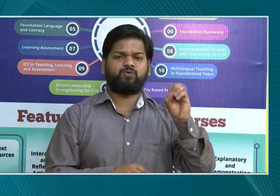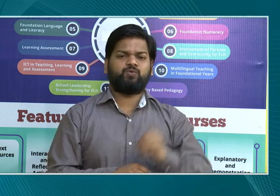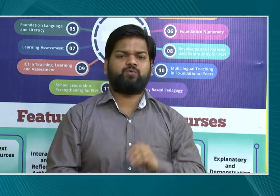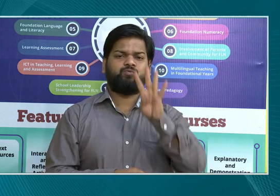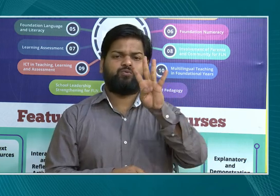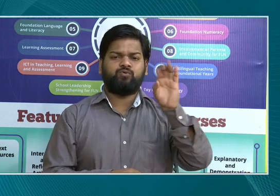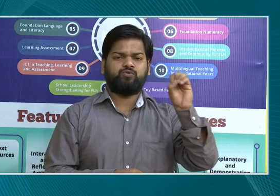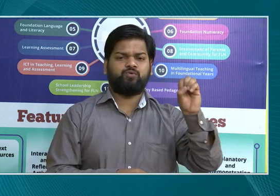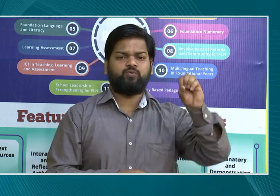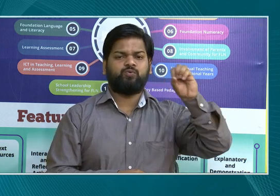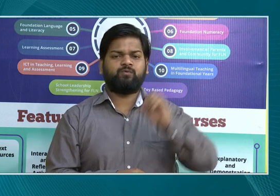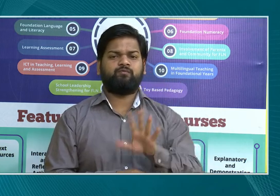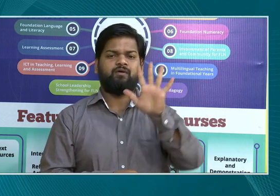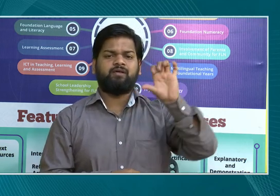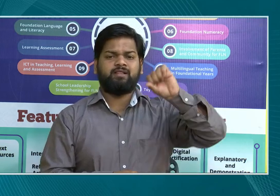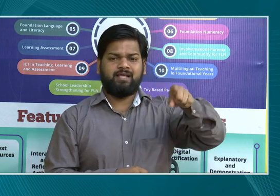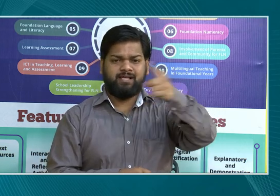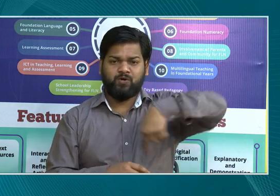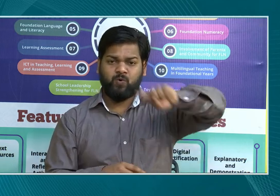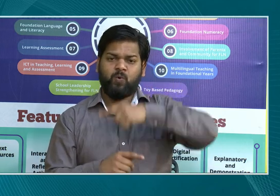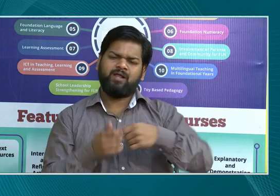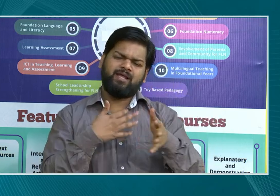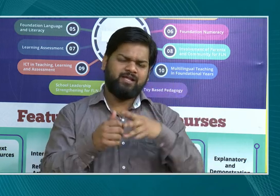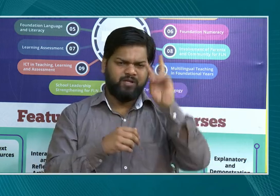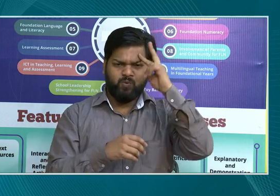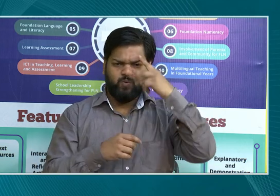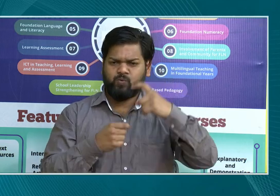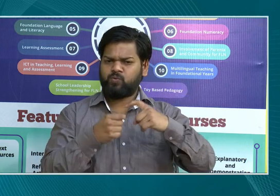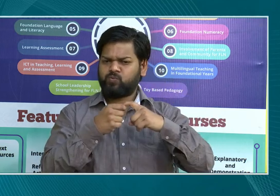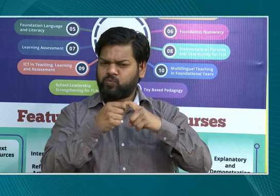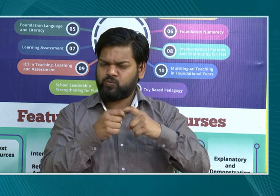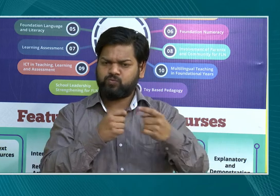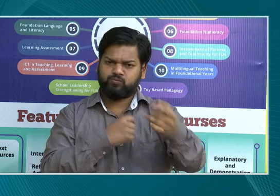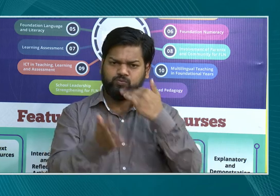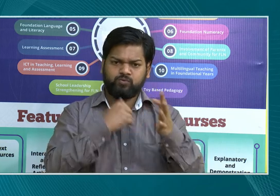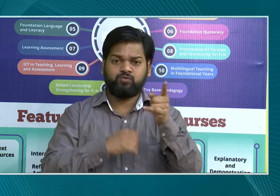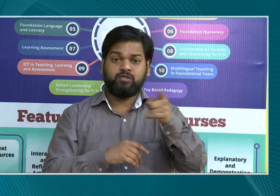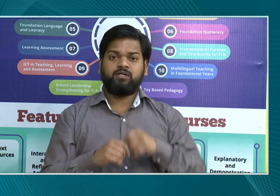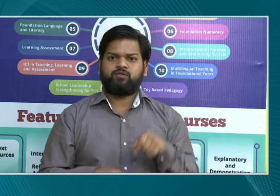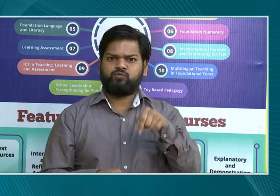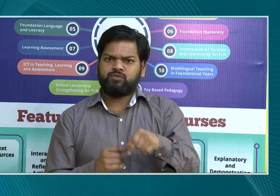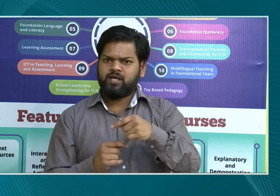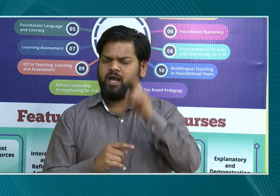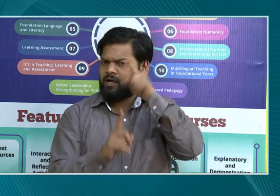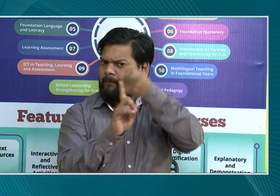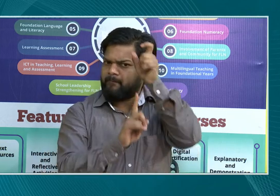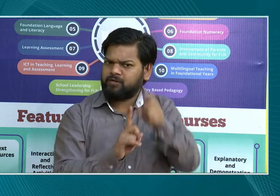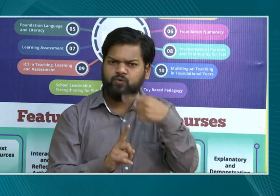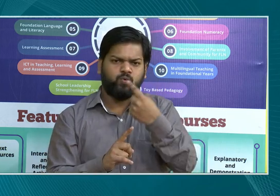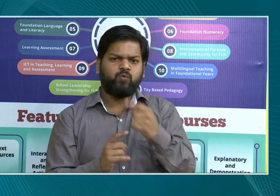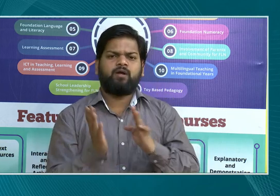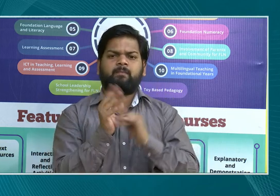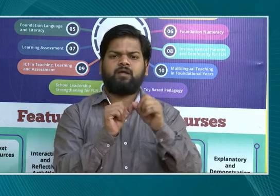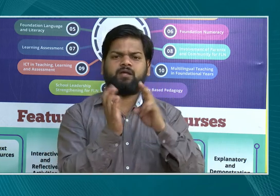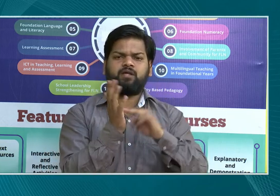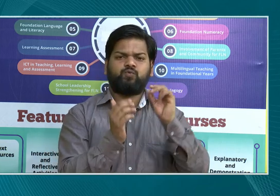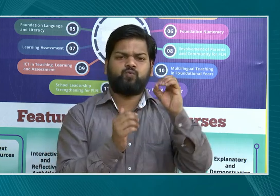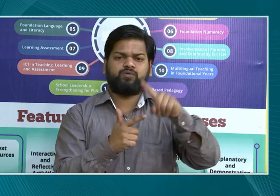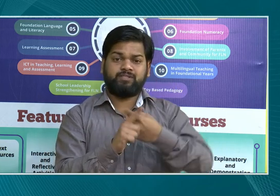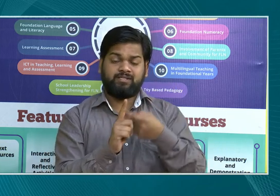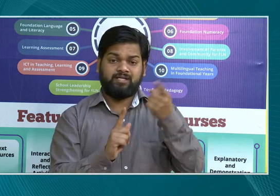साथ दो मनोज कुमार है आप टीजीटी हिंदी हैं जेपीएम सीनरी सेकेंडरी स्कूल पर ब्लाइंड में आप टीचर हैं जो की ब्लाइंड